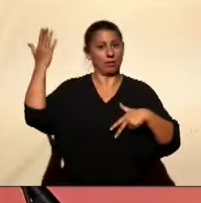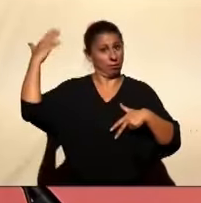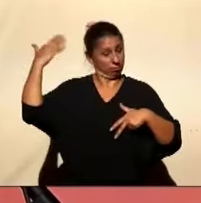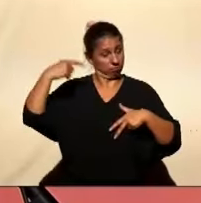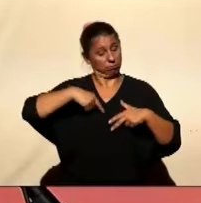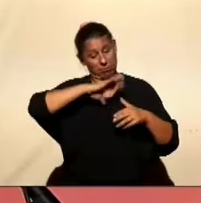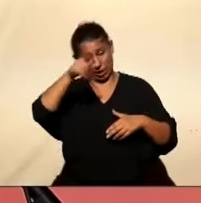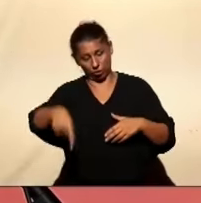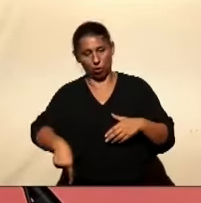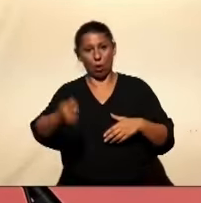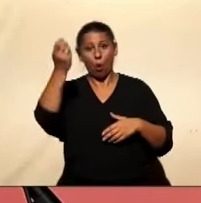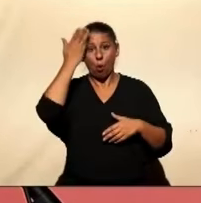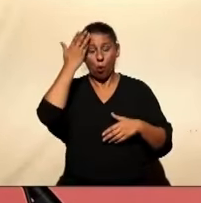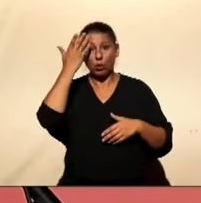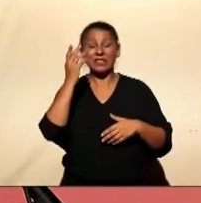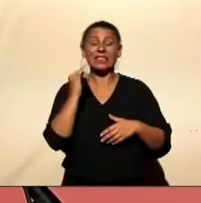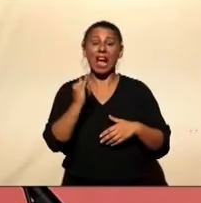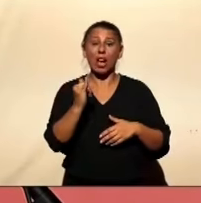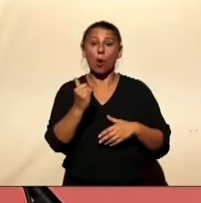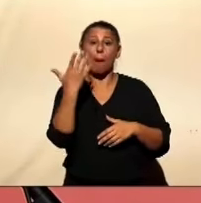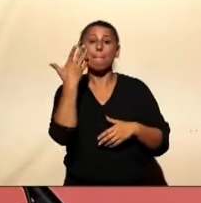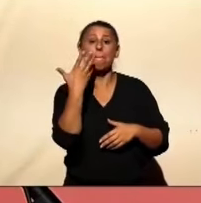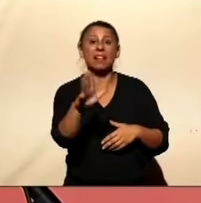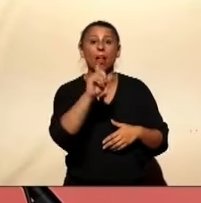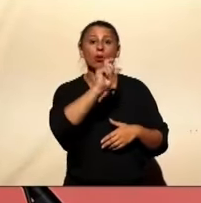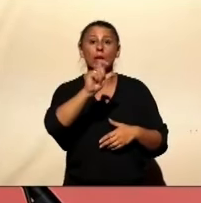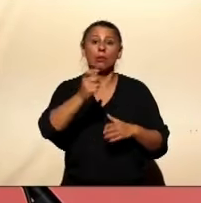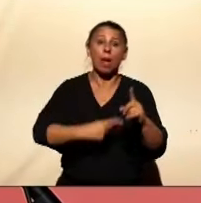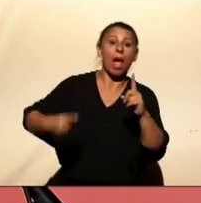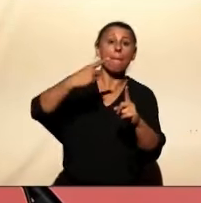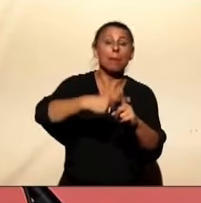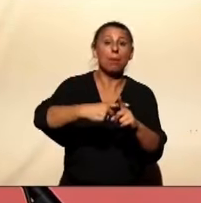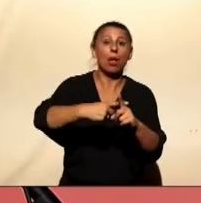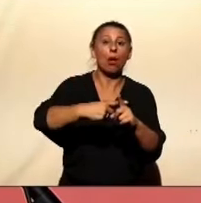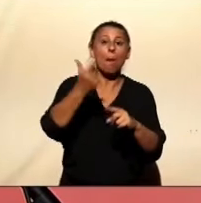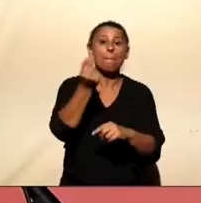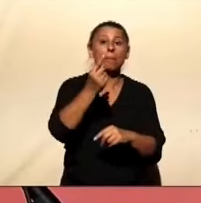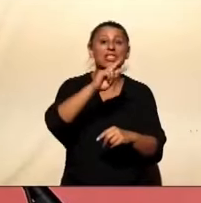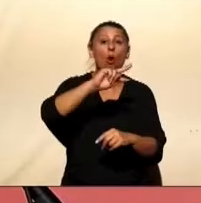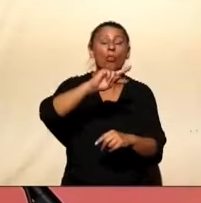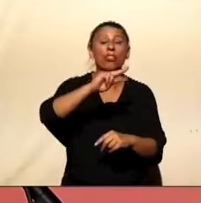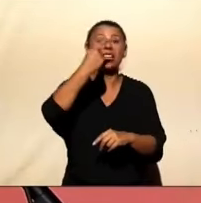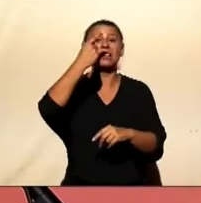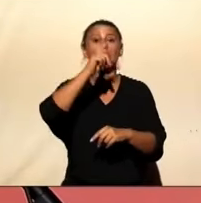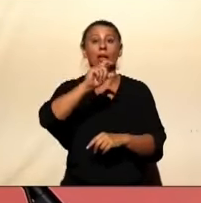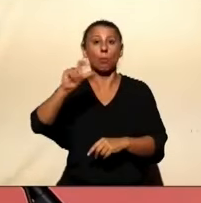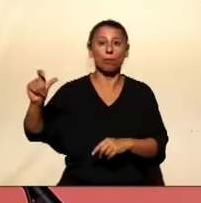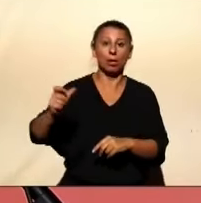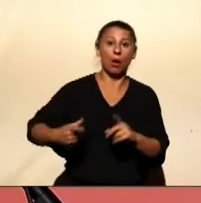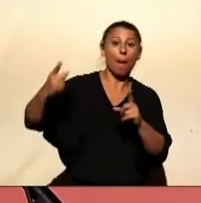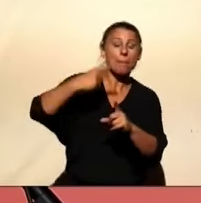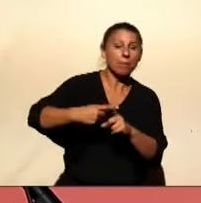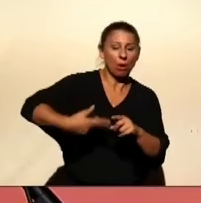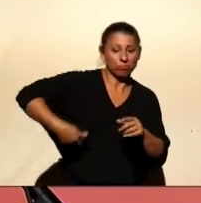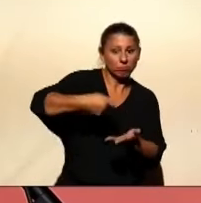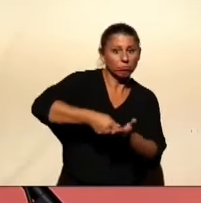κόστισε επιπλέον άλλο μισό δισεκατομμύριο ευρώ στον ελληνικό λαό. Για να μην σας